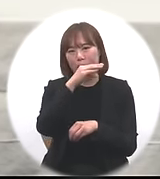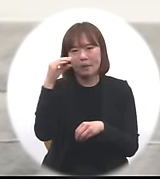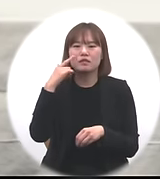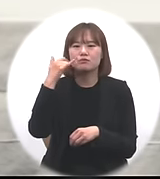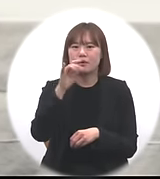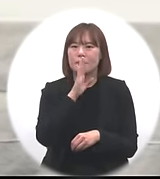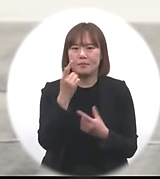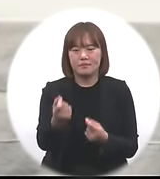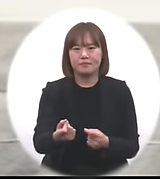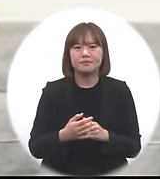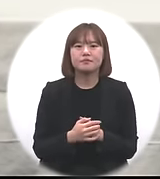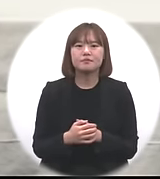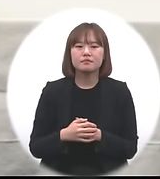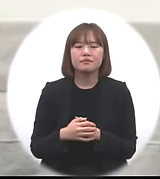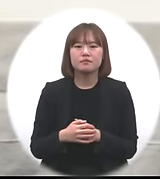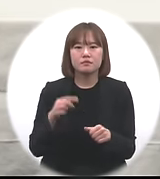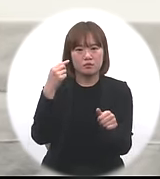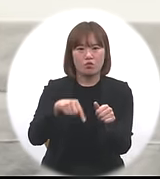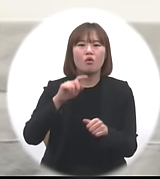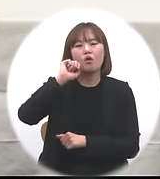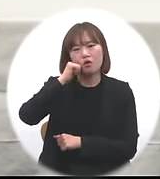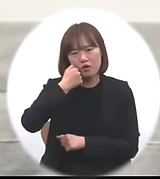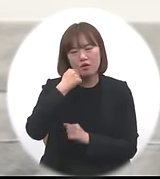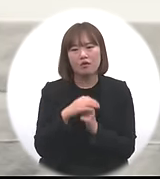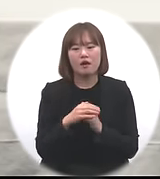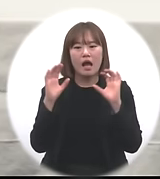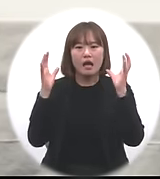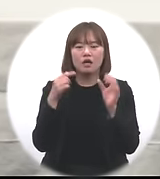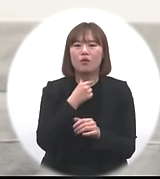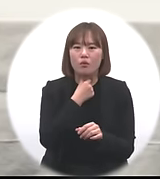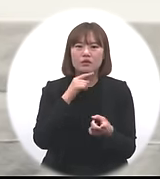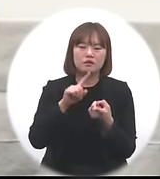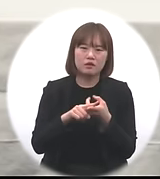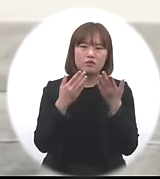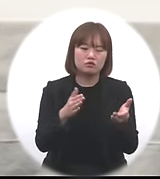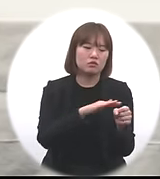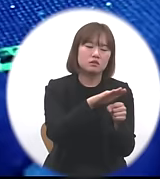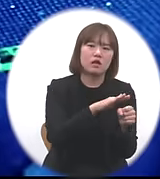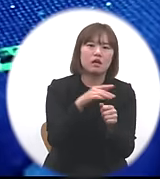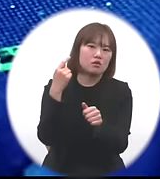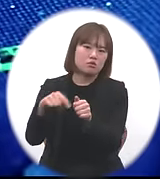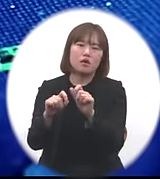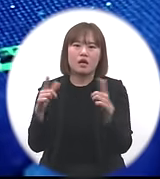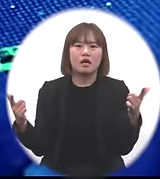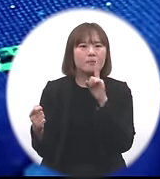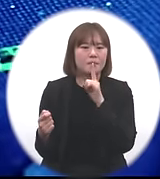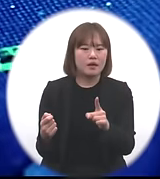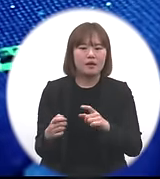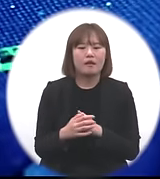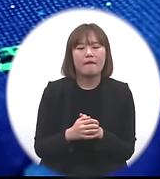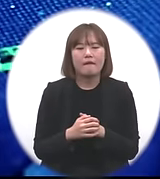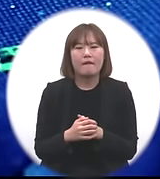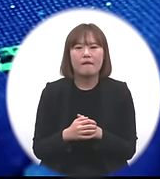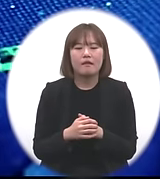말씀드린 대로 교육은 어렵습니다. 애가 원하는 대로 해주는 게 사랑이나 교육은 아니라는 거죠. 어떻게 해야 우리